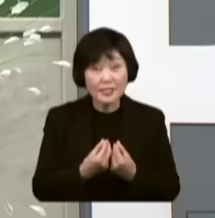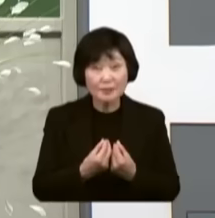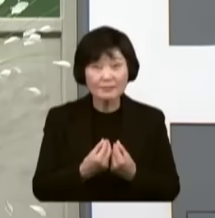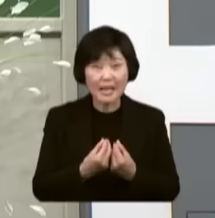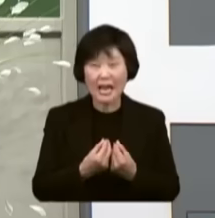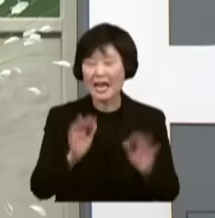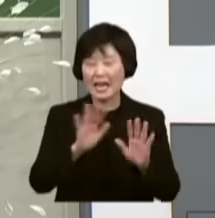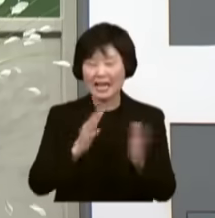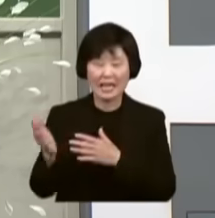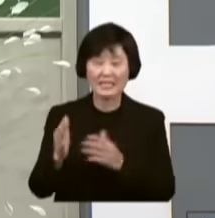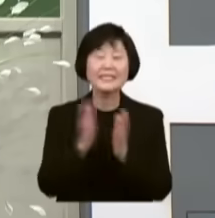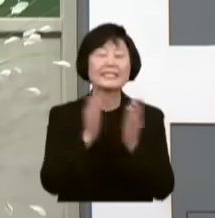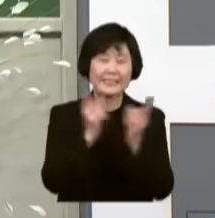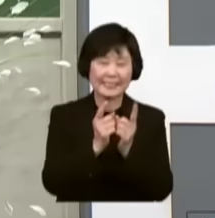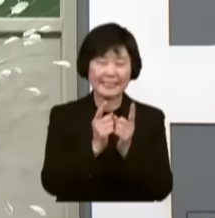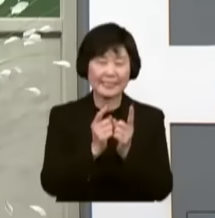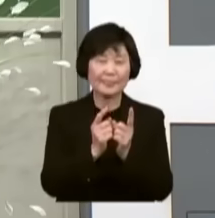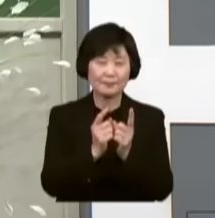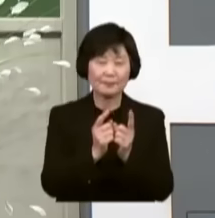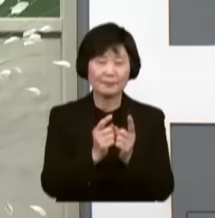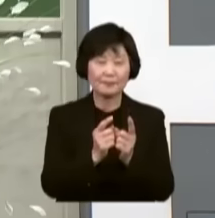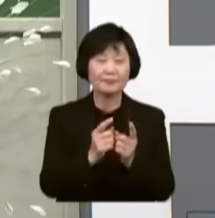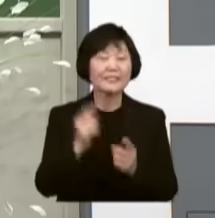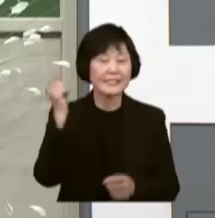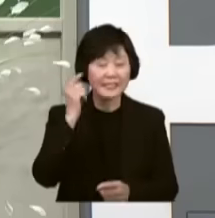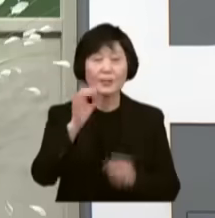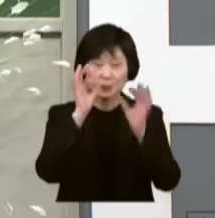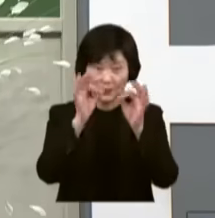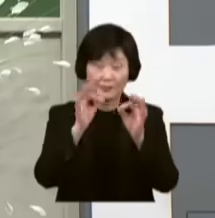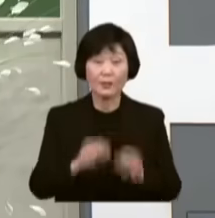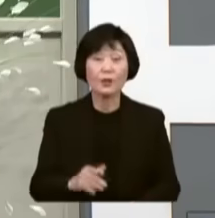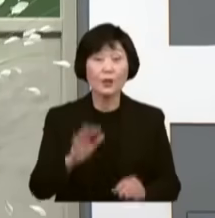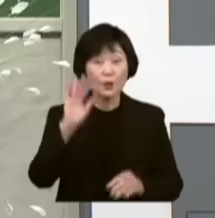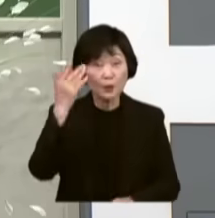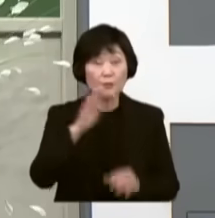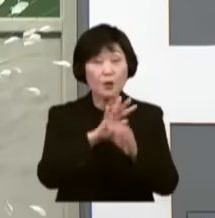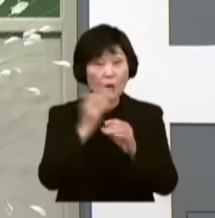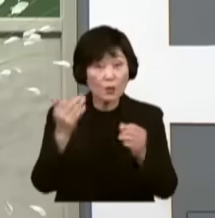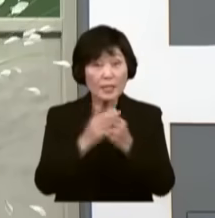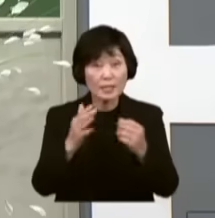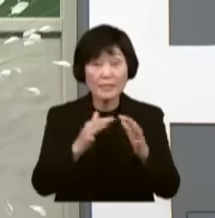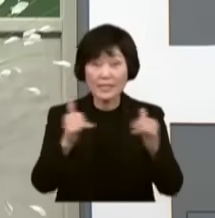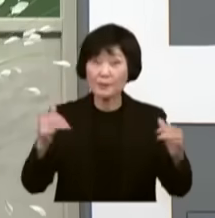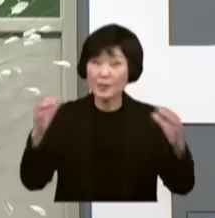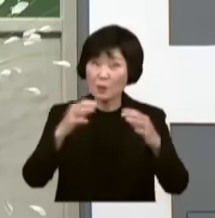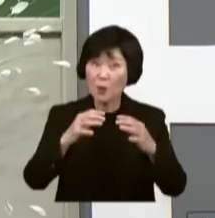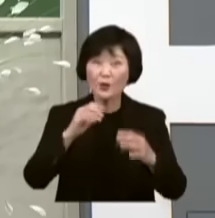직접 한번 들어볼게요. 요즘은 코로나 때문에 사실은 이렇게 사람 모이는 게 안 되니까 잘 못해요. 그죠? 근데 코로나 전으로